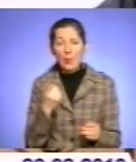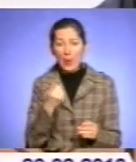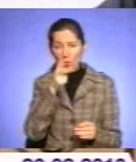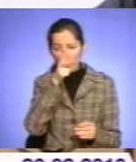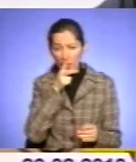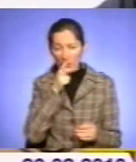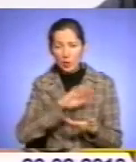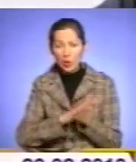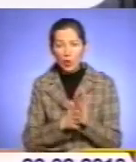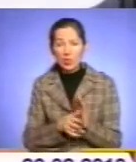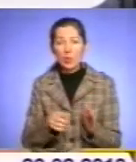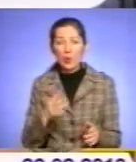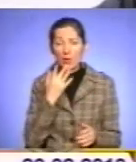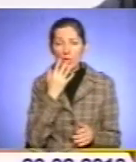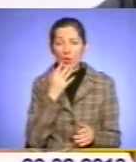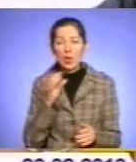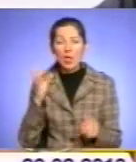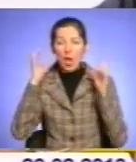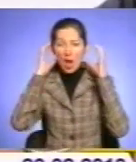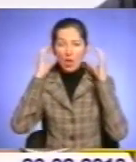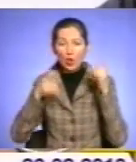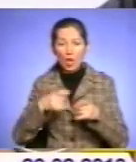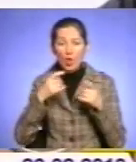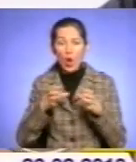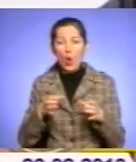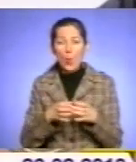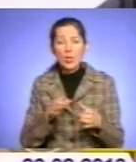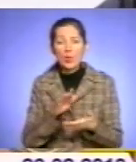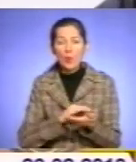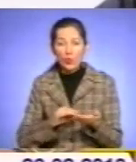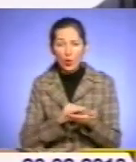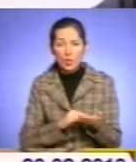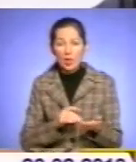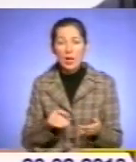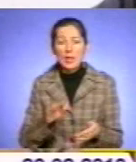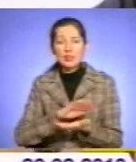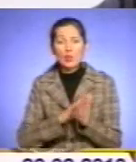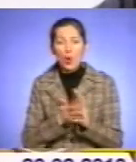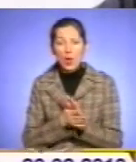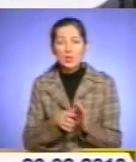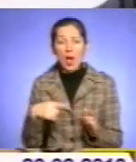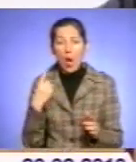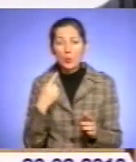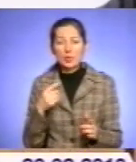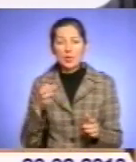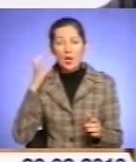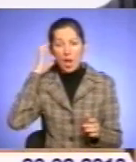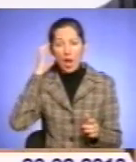радіокомпанії повториться, оскільки воно ж радикально не вирішено, тільки відтягнуто в терміні. Ситуація по обласних радіокомпаніях буде ще